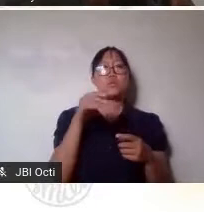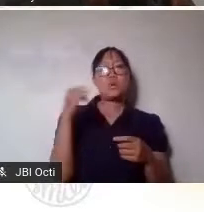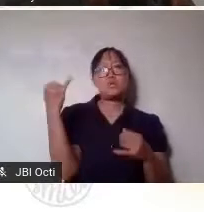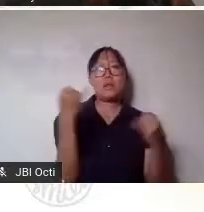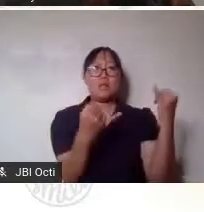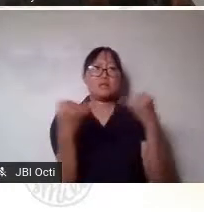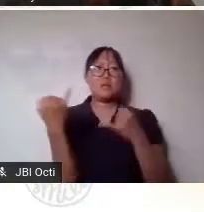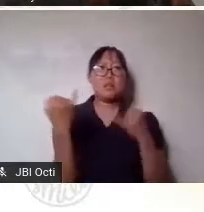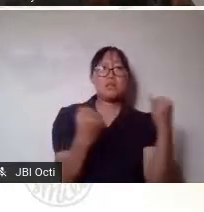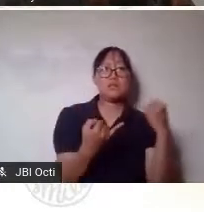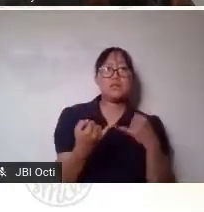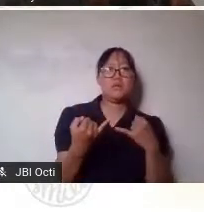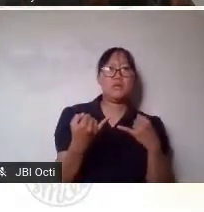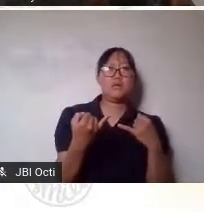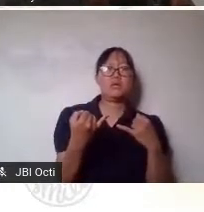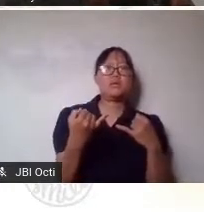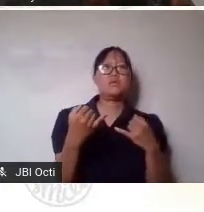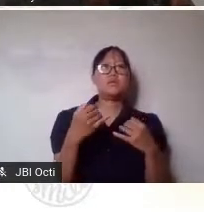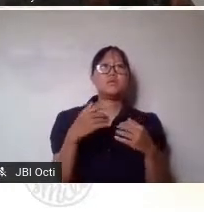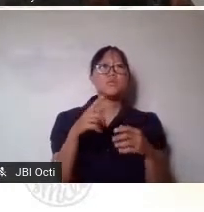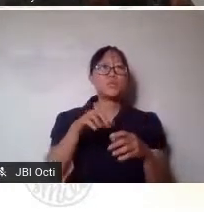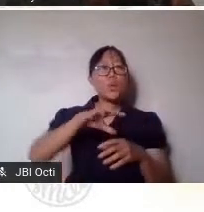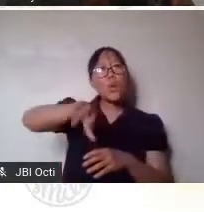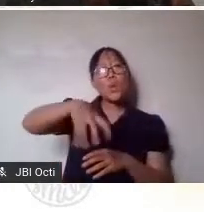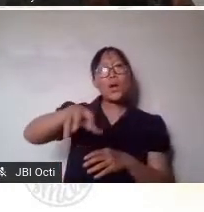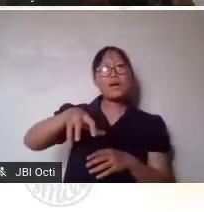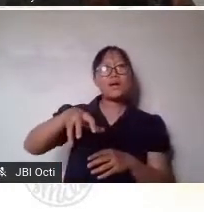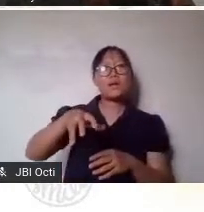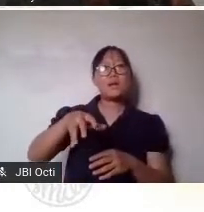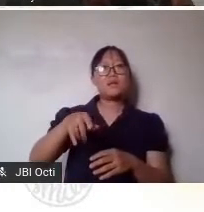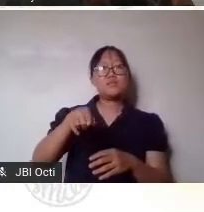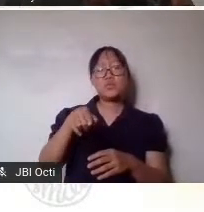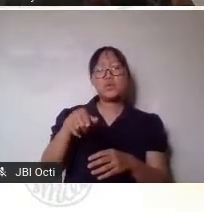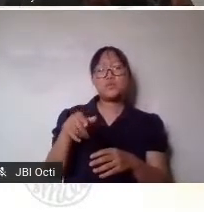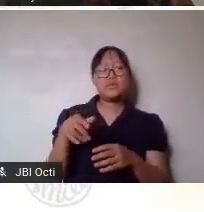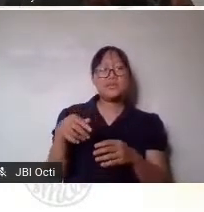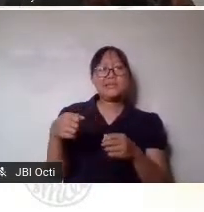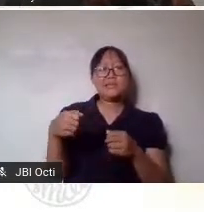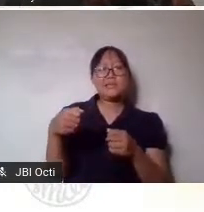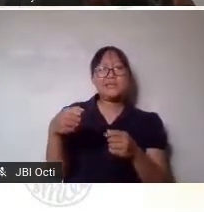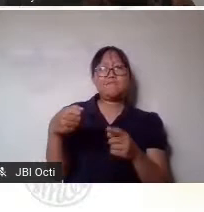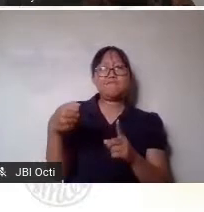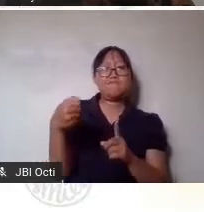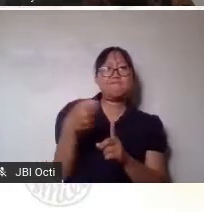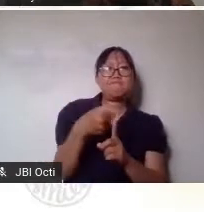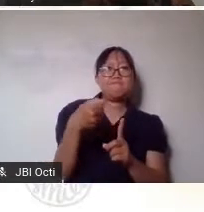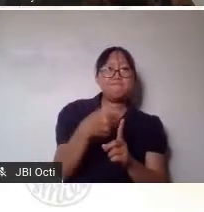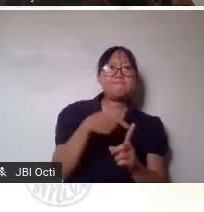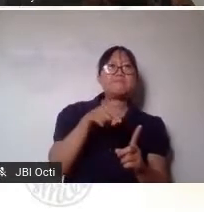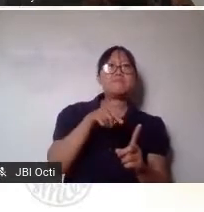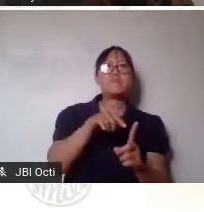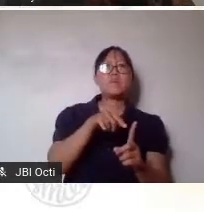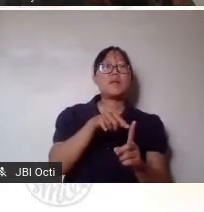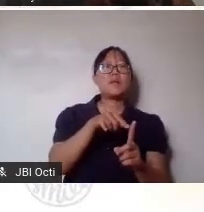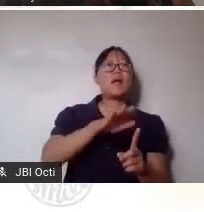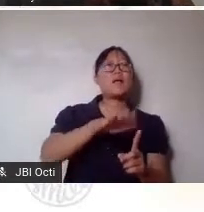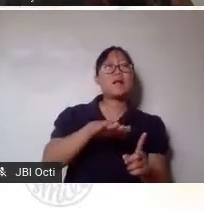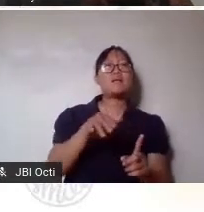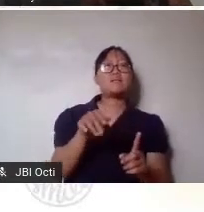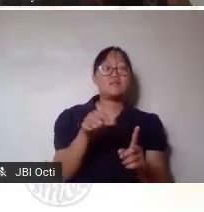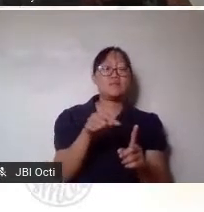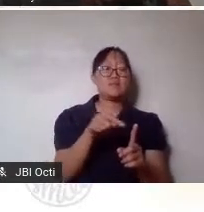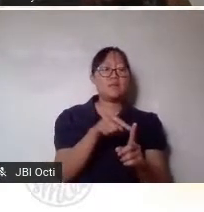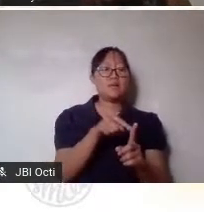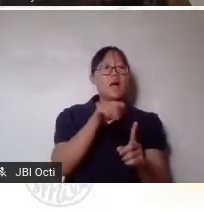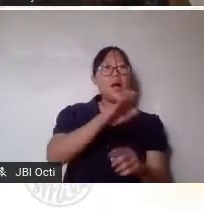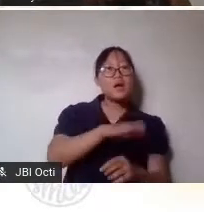juga keluarganya tanti-janya anaknya, kemudian sama-sama stres ya, bapak ibunya dan anaknya. Dan biasanya